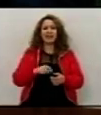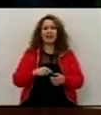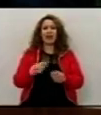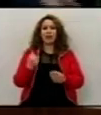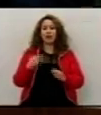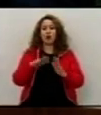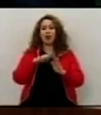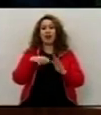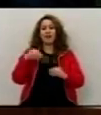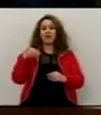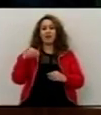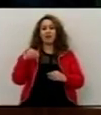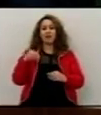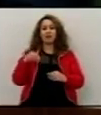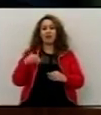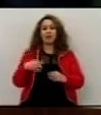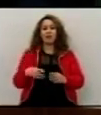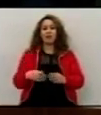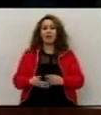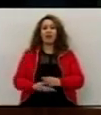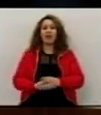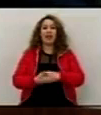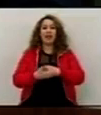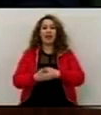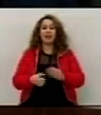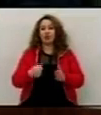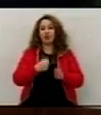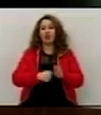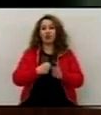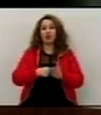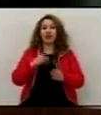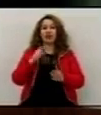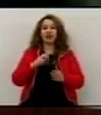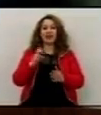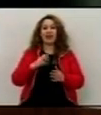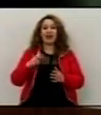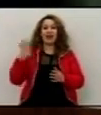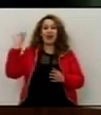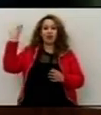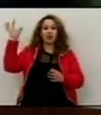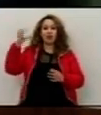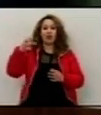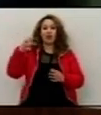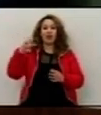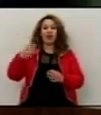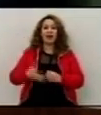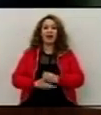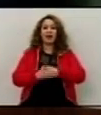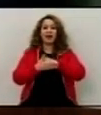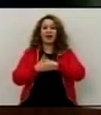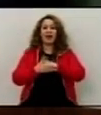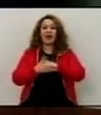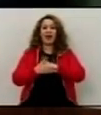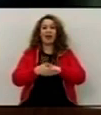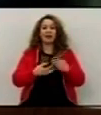منذ سنوات، بالإضافة إلى تشجيع في إطار الانتقال الطاقوي تشجيع الطاقة الشمسية بدعم الفلاح،